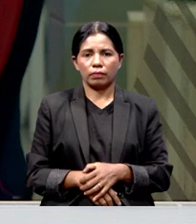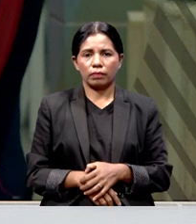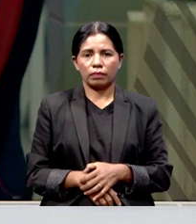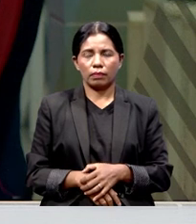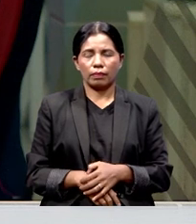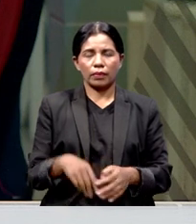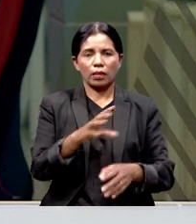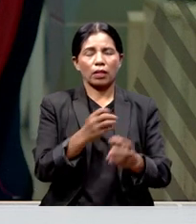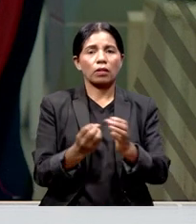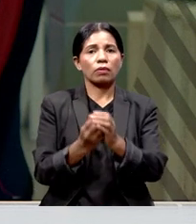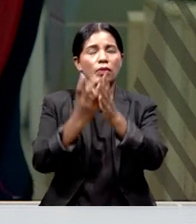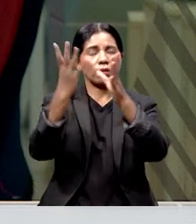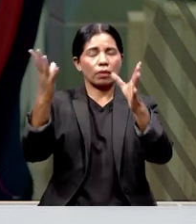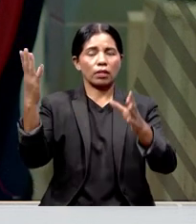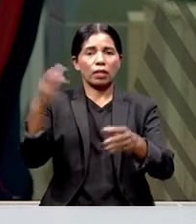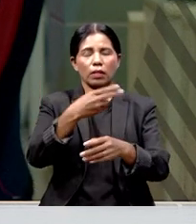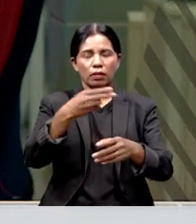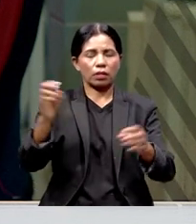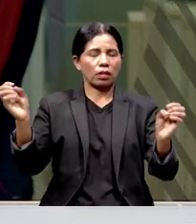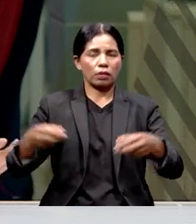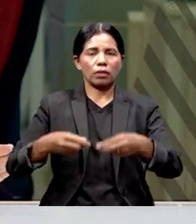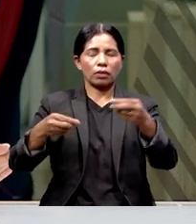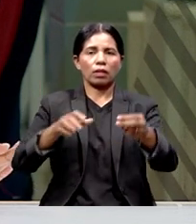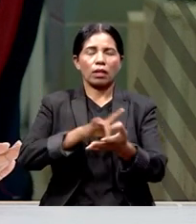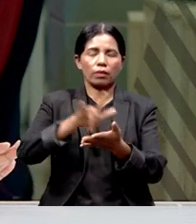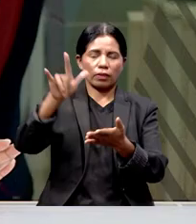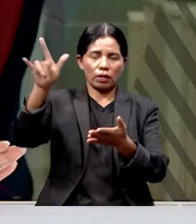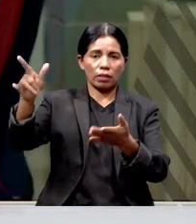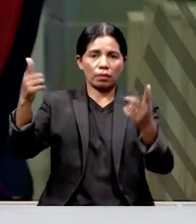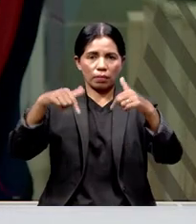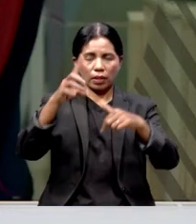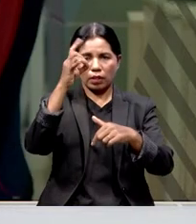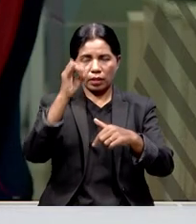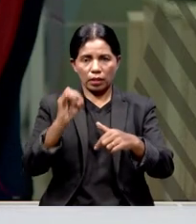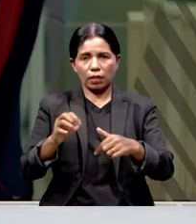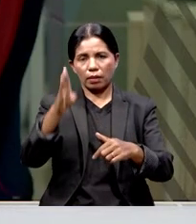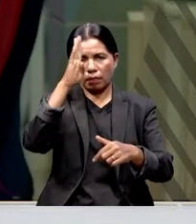Volcano y Flores, Indonesia, la fue impacto bajo avión Citylink para Maidili de pasar.